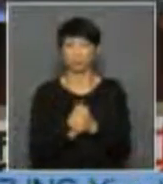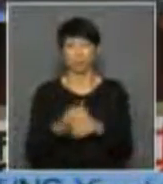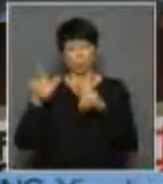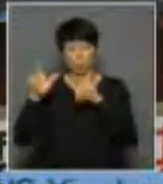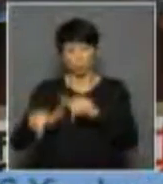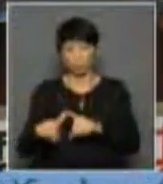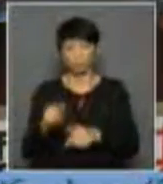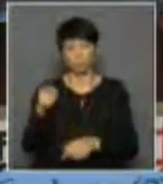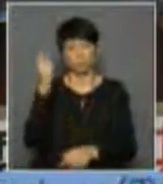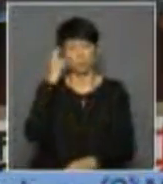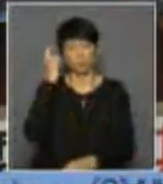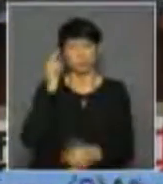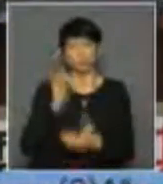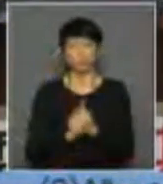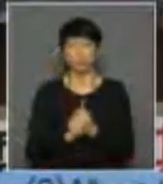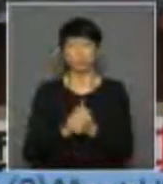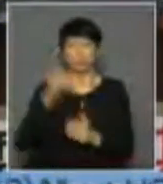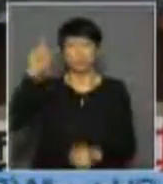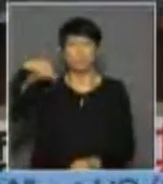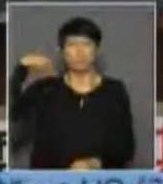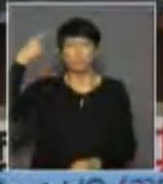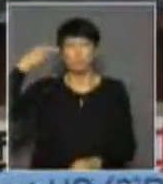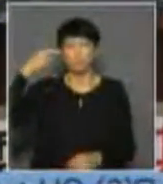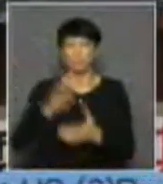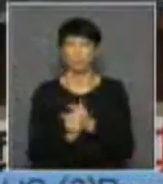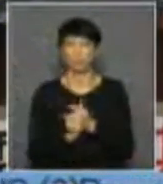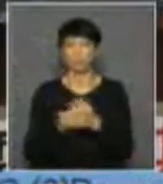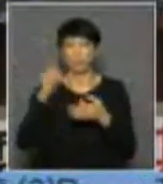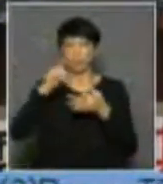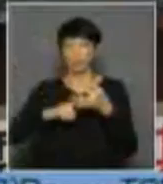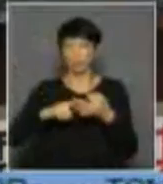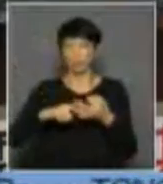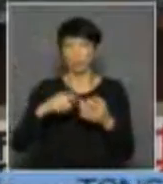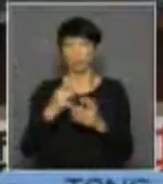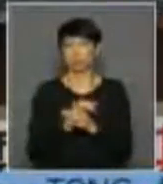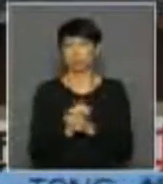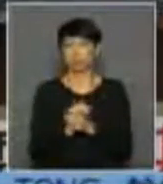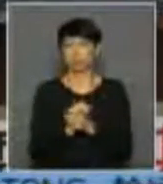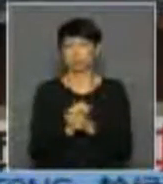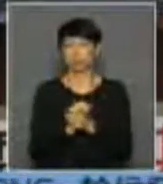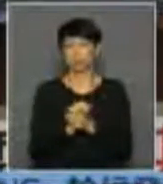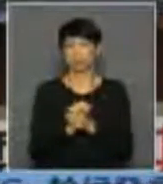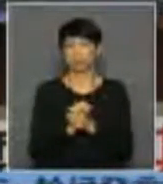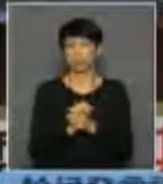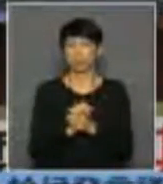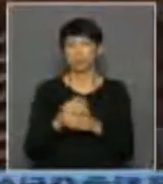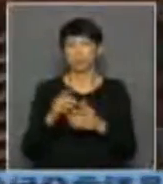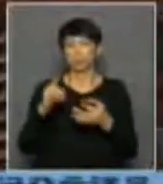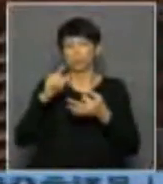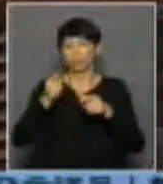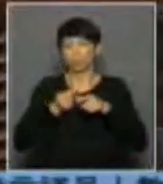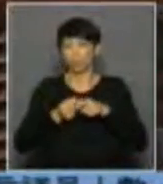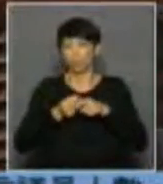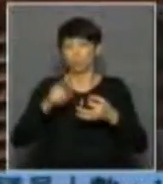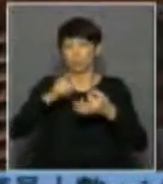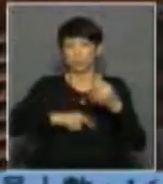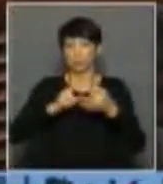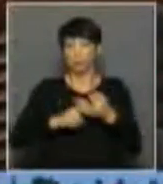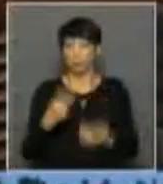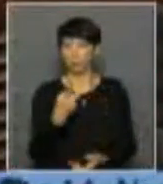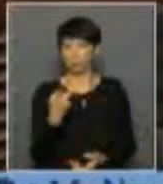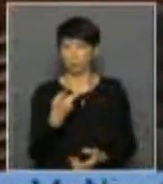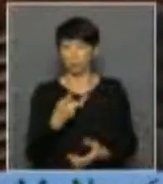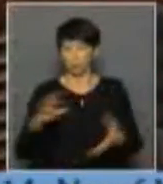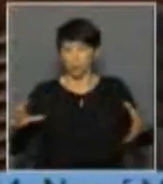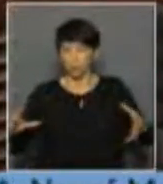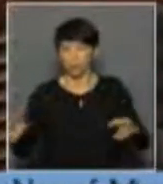了，就是在美國沃爾瑪是怎樣可以撼低 Kmart， 兩個幾乎是一起